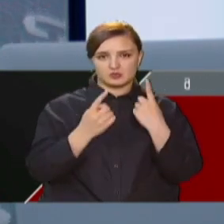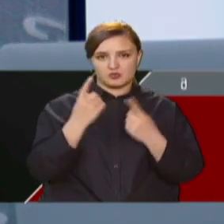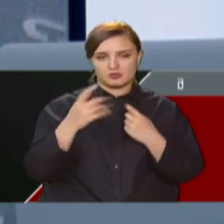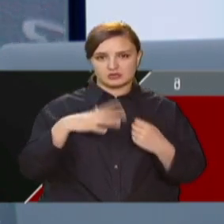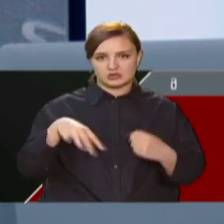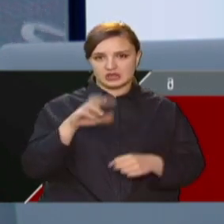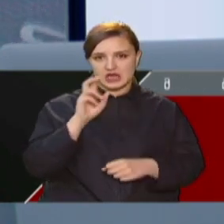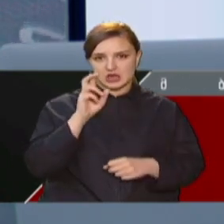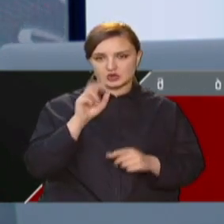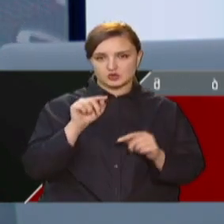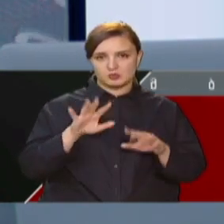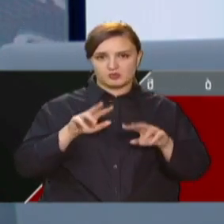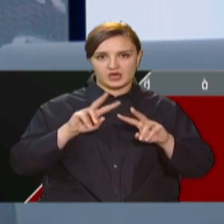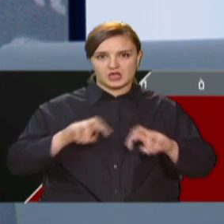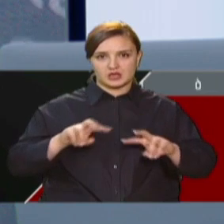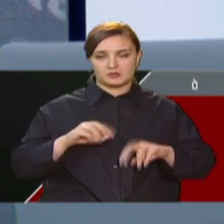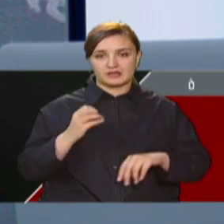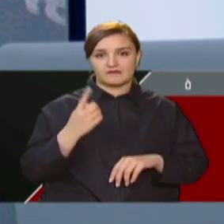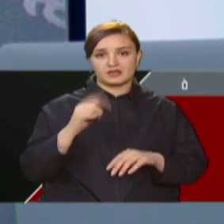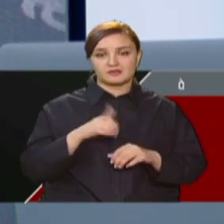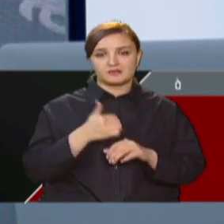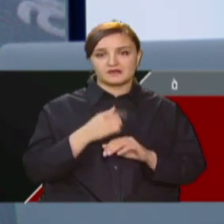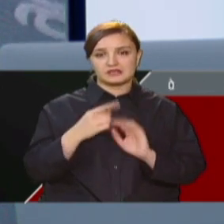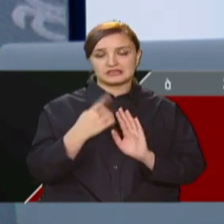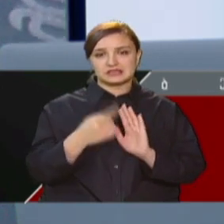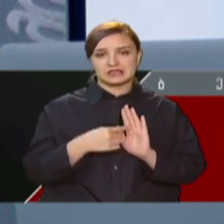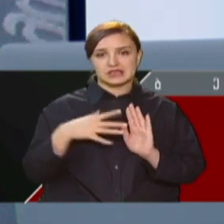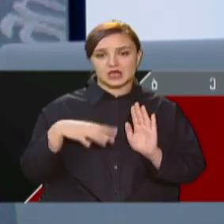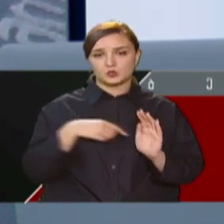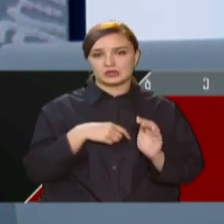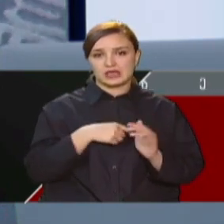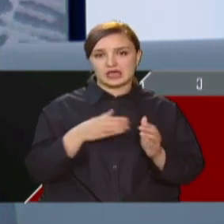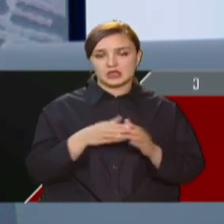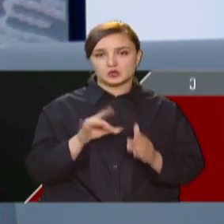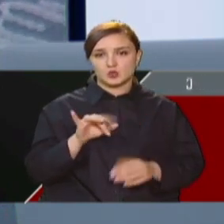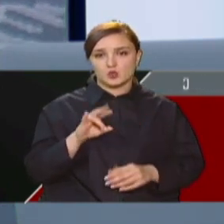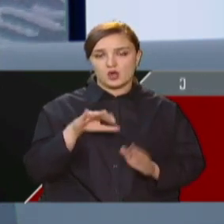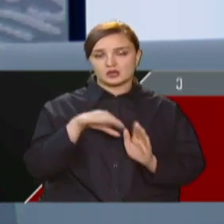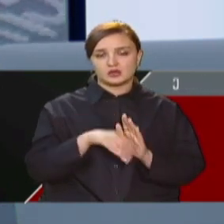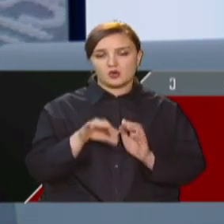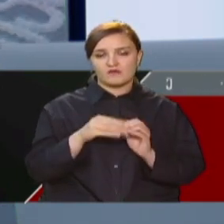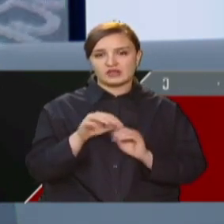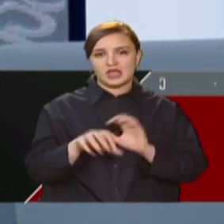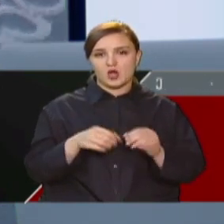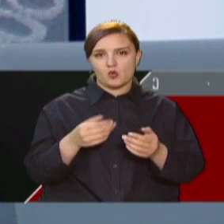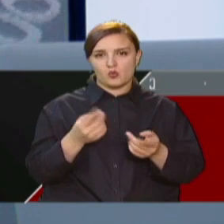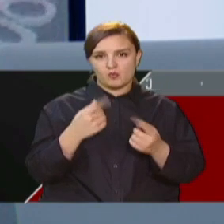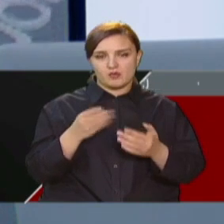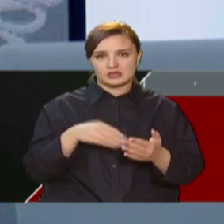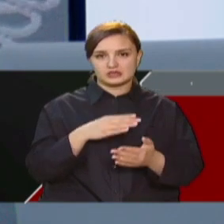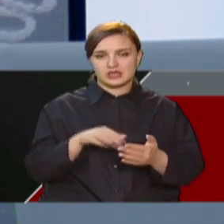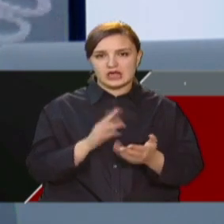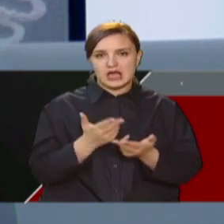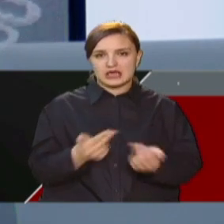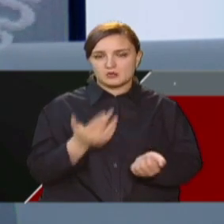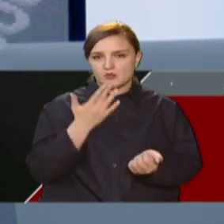საქართველოს ხელისუფლებასთან გადაამოწმონ. Კიდევ ერთი მთავარი საკითხი, რასაც ქართული დელეგაცია რუანდაში განიხილავს, დეოკუპაციას და არაღიერების პოლიტიკის